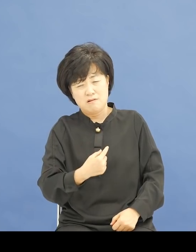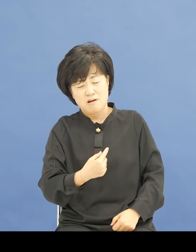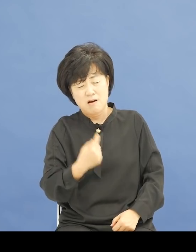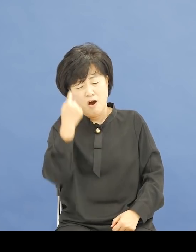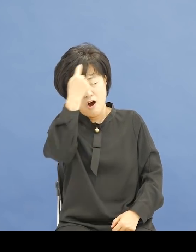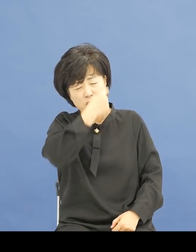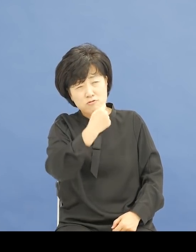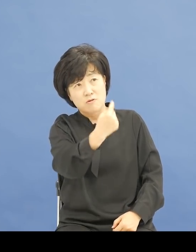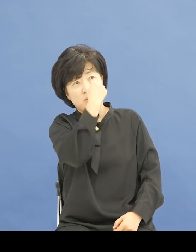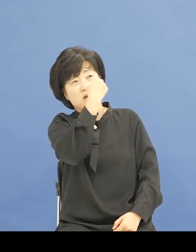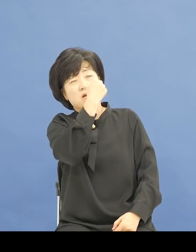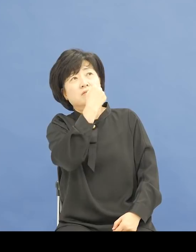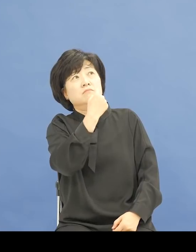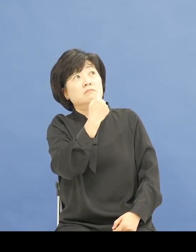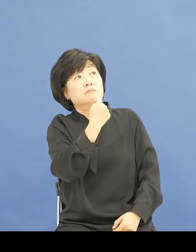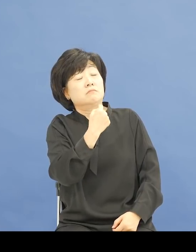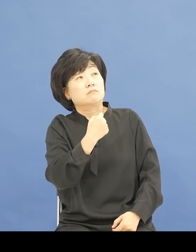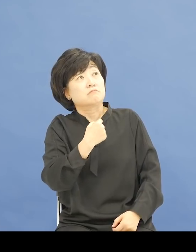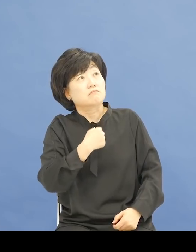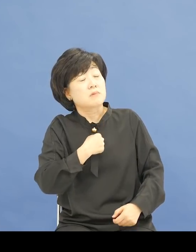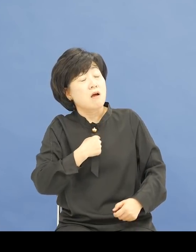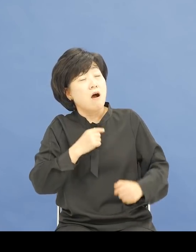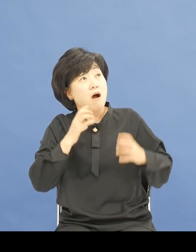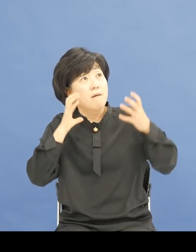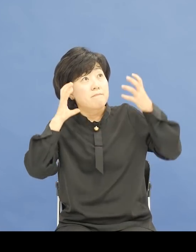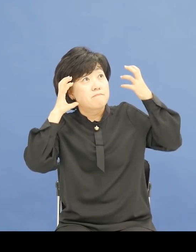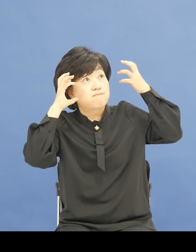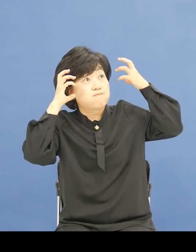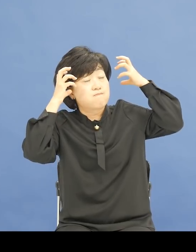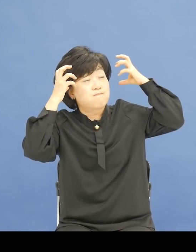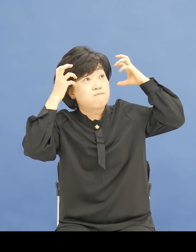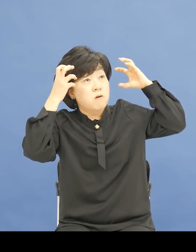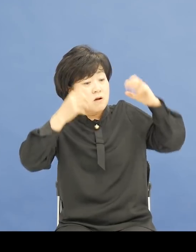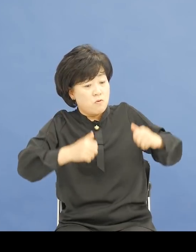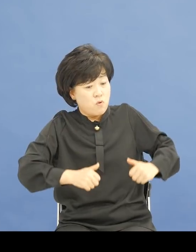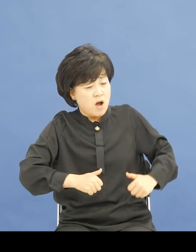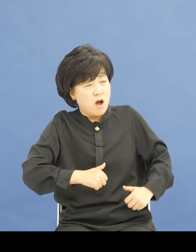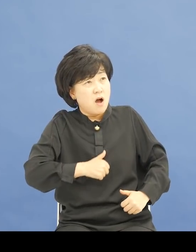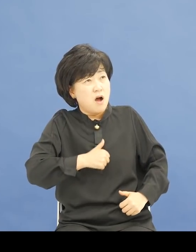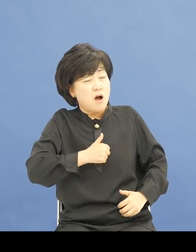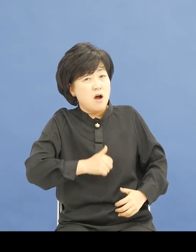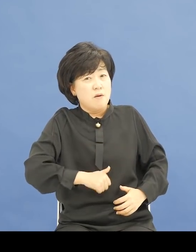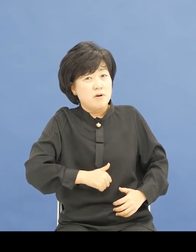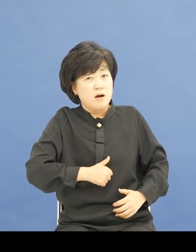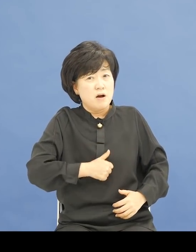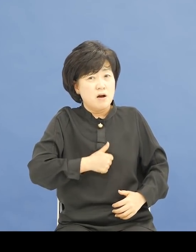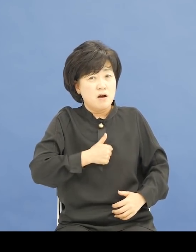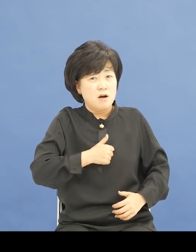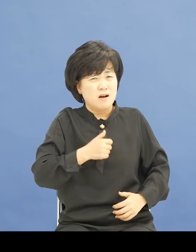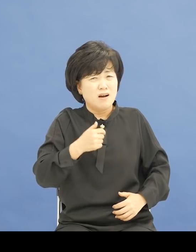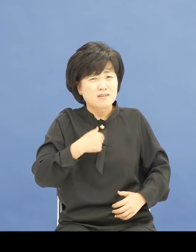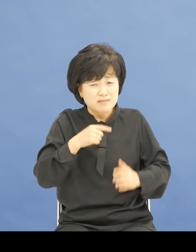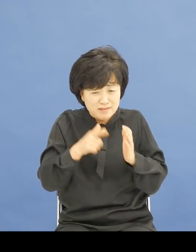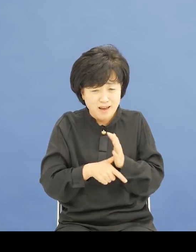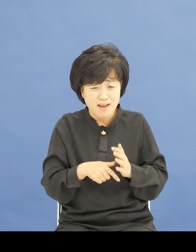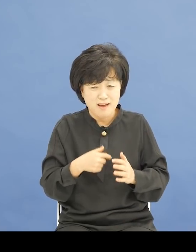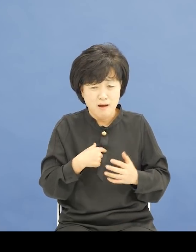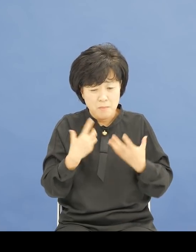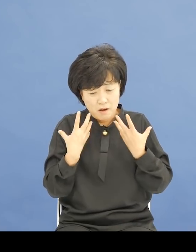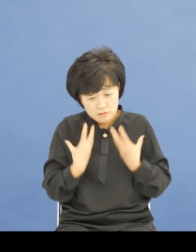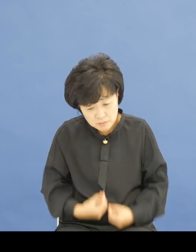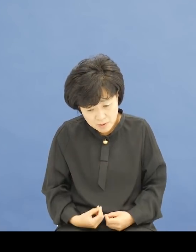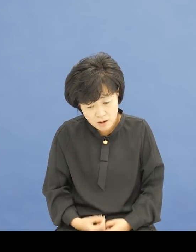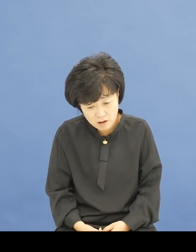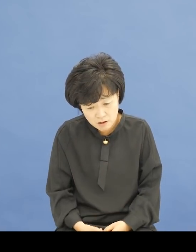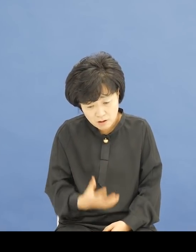막 얼굴 어. 그러니까 제가 너무 화가 나고 네네네. 잠깐 그때 당시에만 해도 너무 자존감이